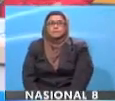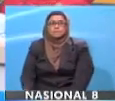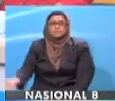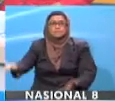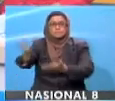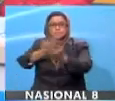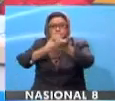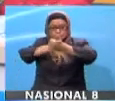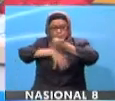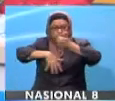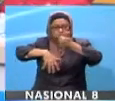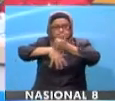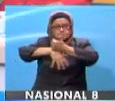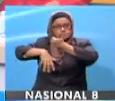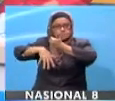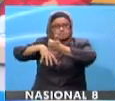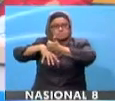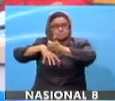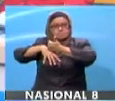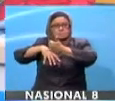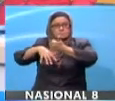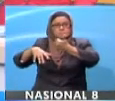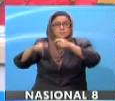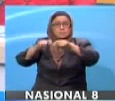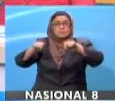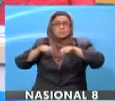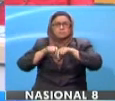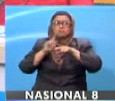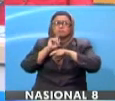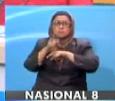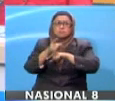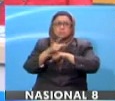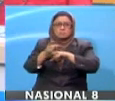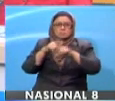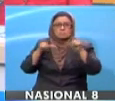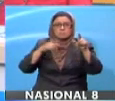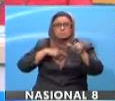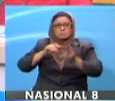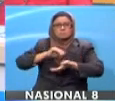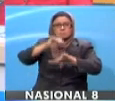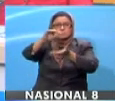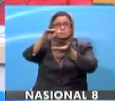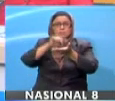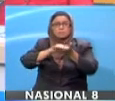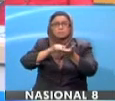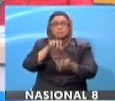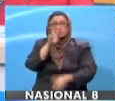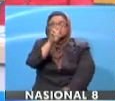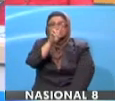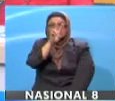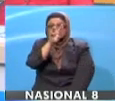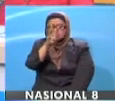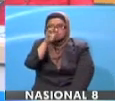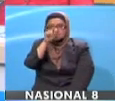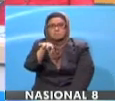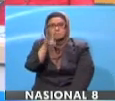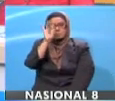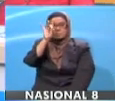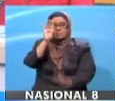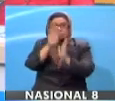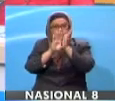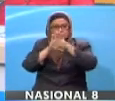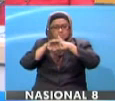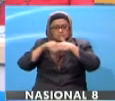Sektor franchise tempatan dijangka menyumbang 5%, iaitu RM26.8 bilion kepada keluaran dalam negara kasar